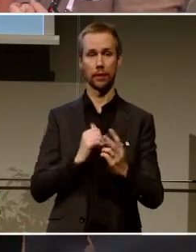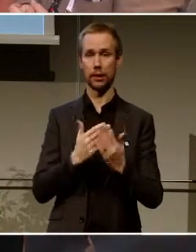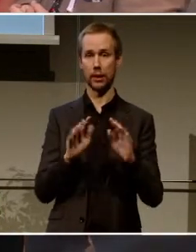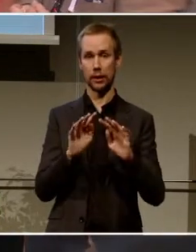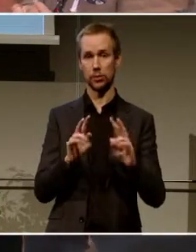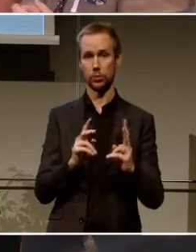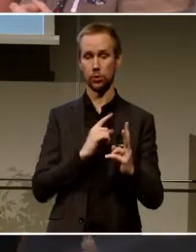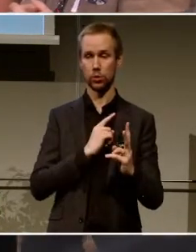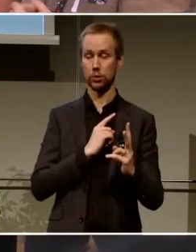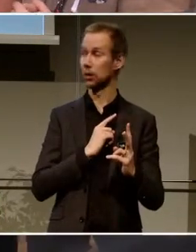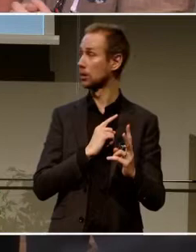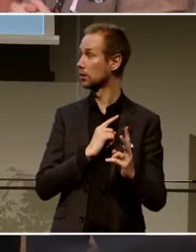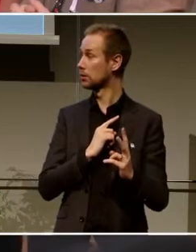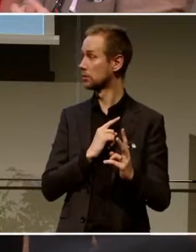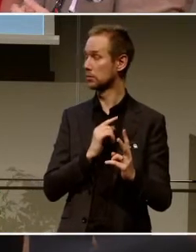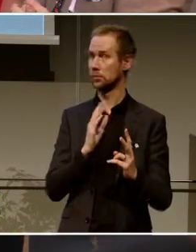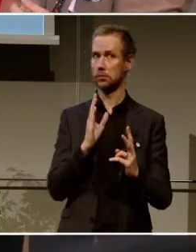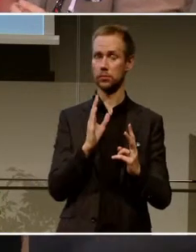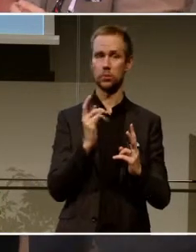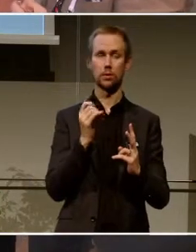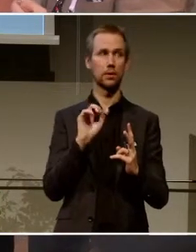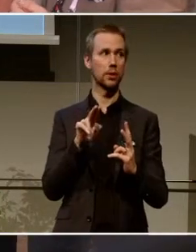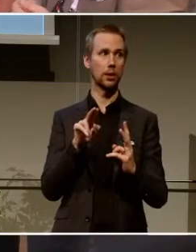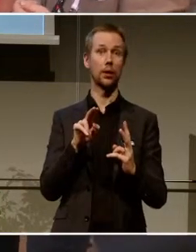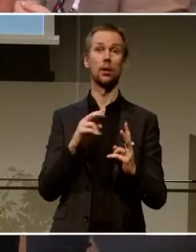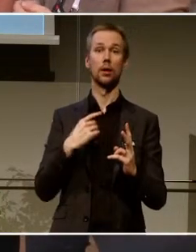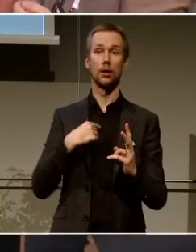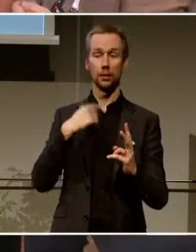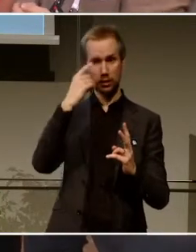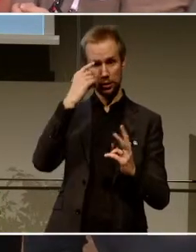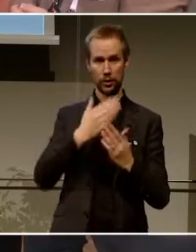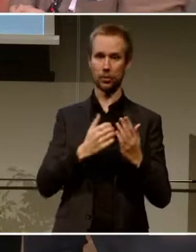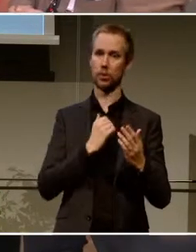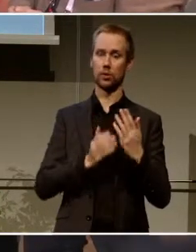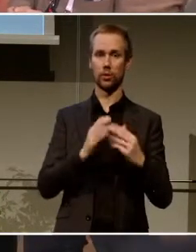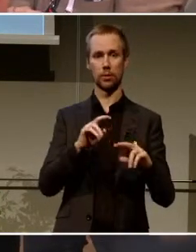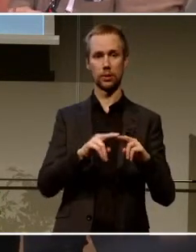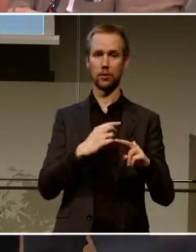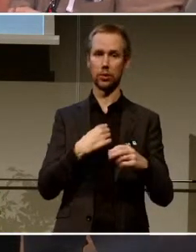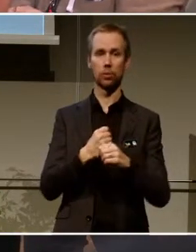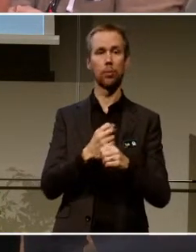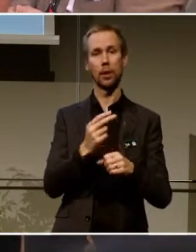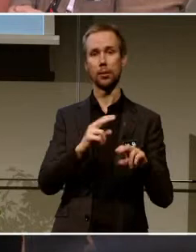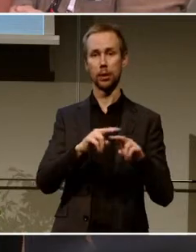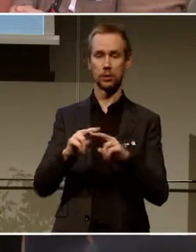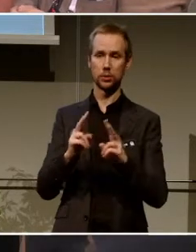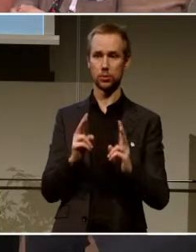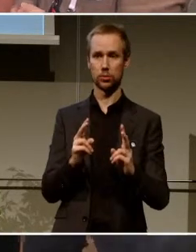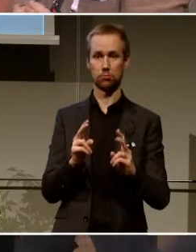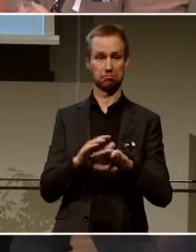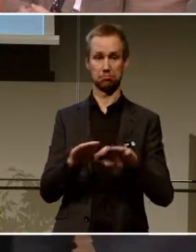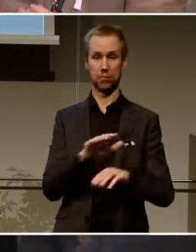någonting? Ja, nej, men jag tänkte det, för det är ju inte bara platsen. Vi jobbar ju mycket med att vara på andra platser. Och det är ju jätteviktigt, för alla kommer inte till